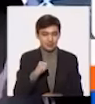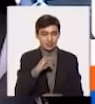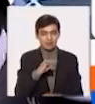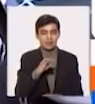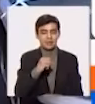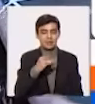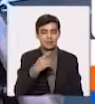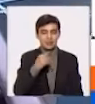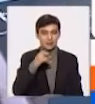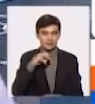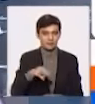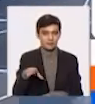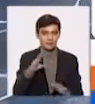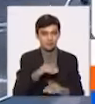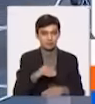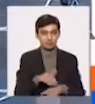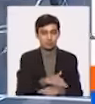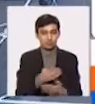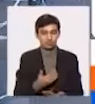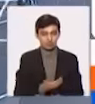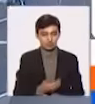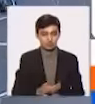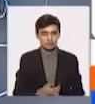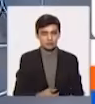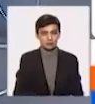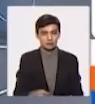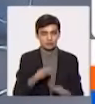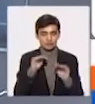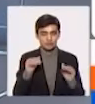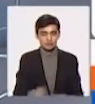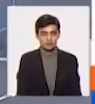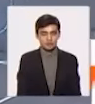Евгеньева және Ерғанат Көбжасар. Көбжасайық, сау болыңыздар. Сау